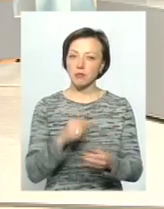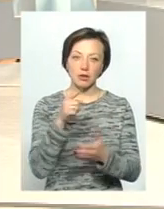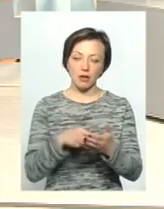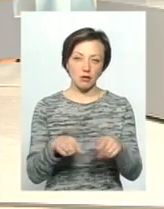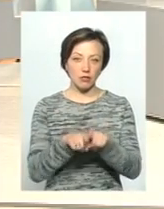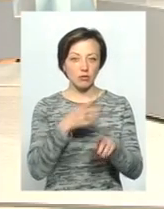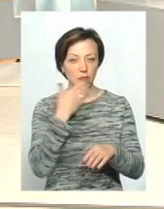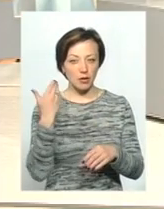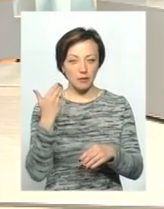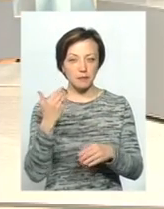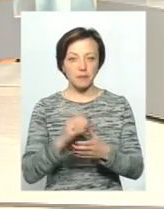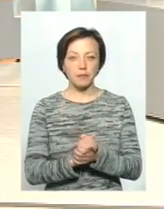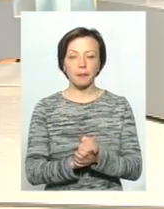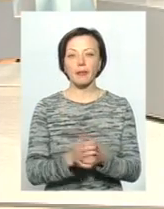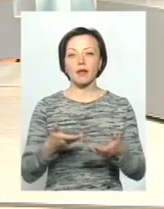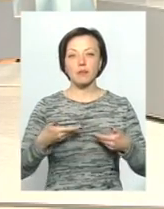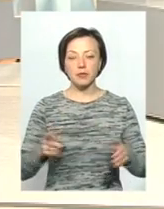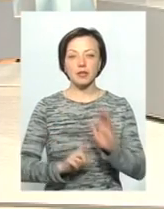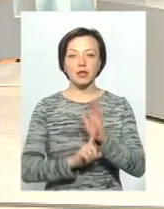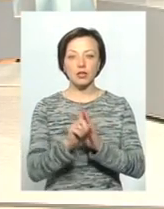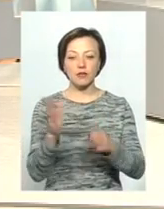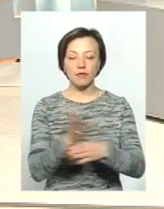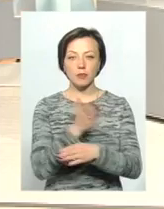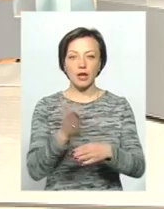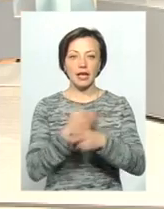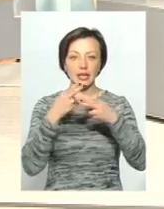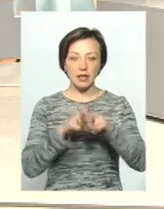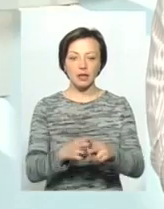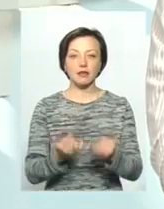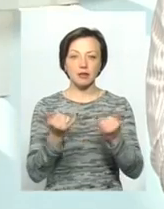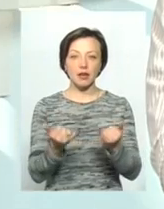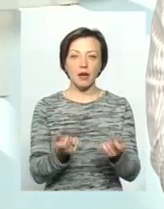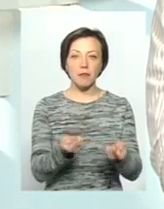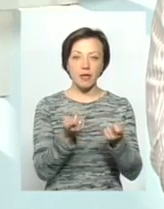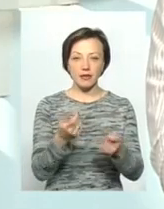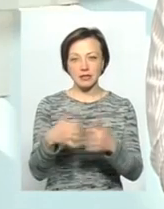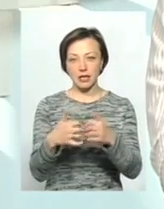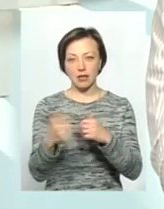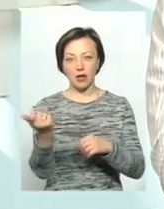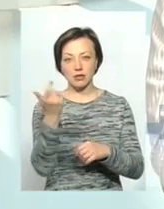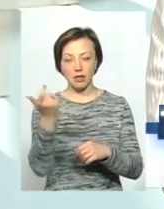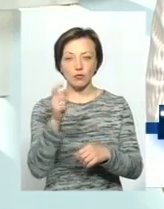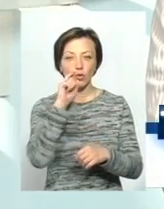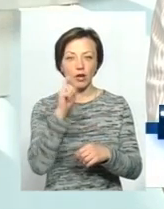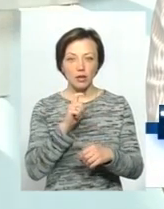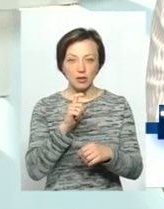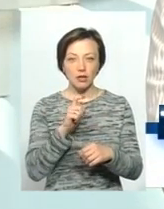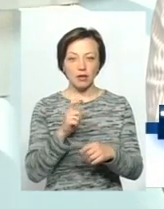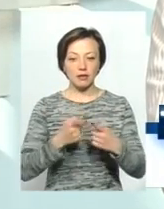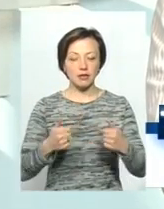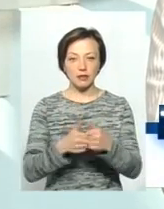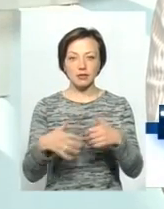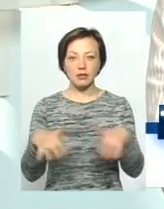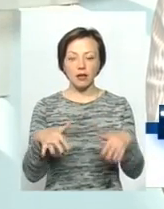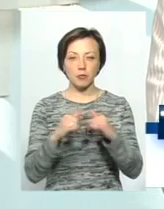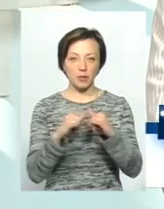стоїть? Ну, мы начали с производства техники для мелких и средних хозяйств, которых в Украине этот сектор очень слабо